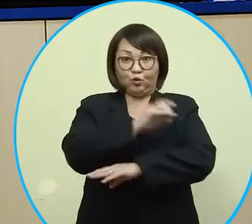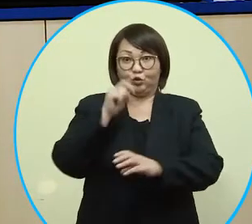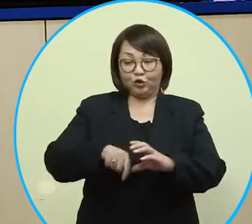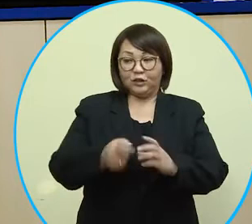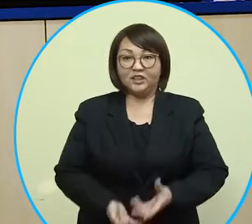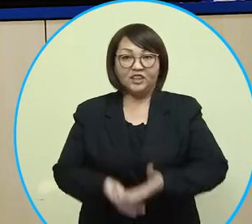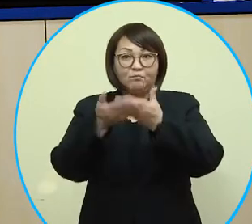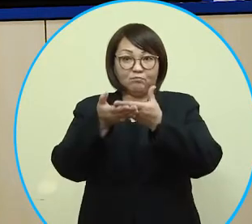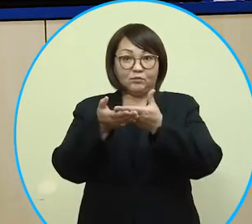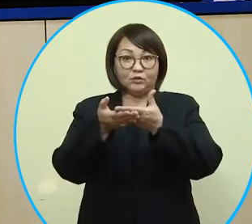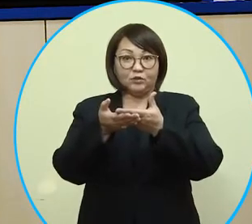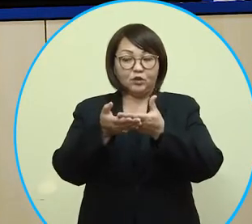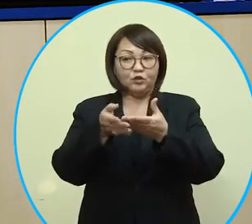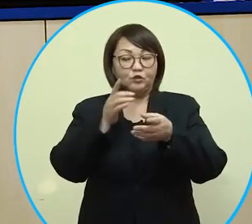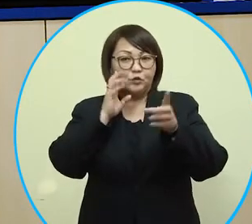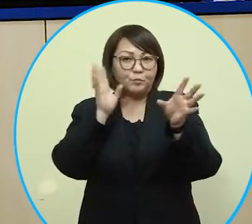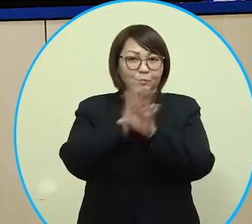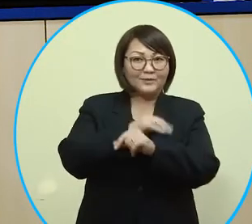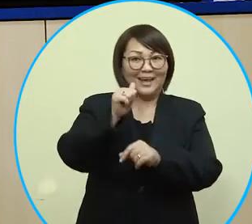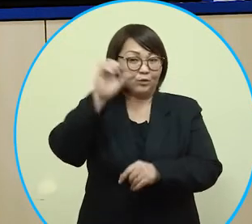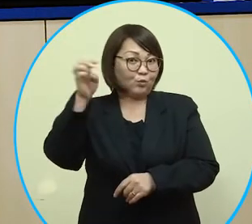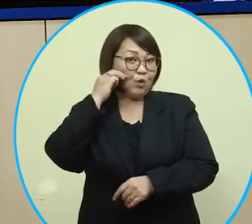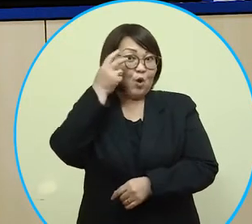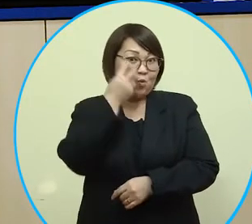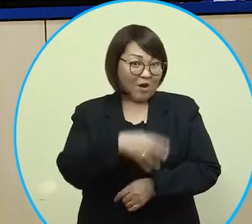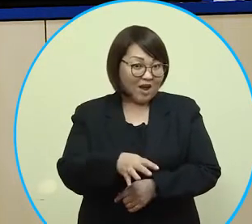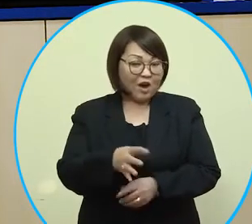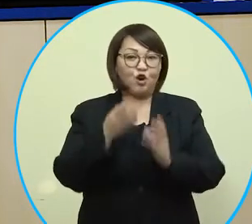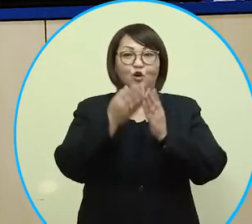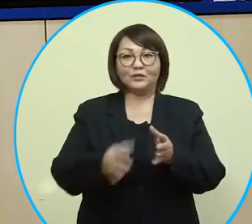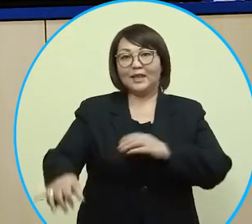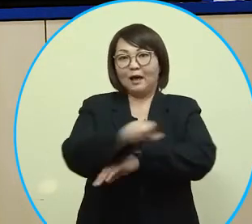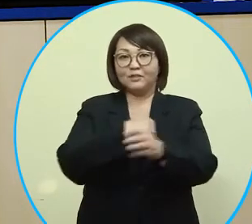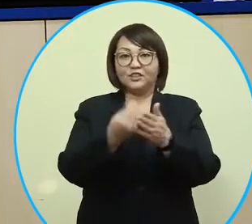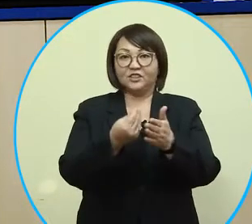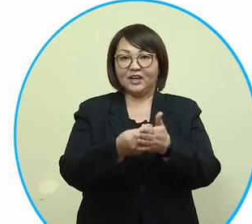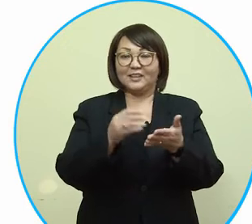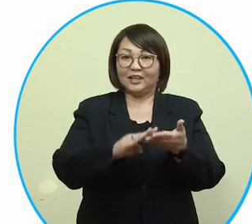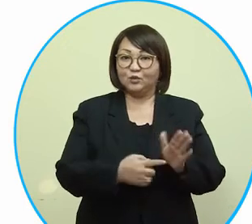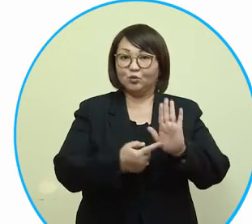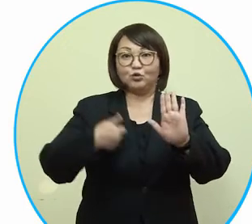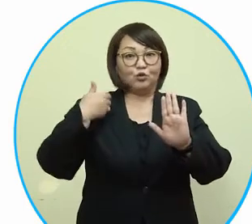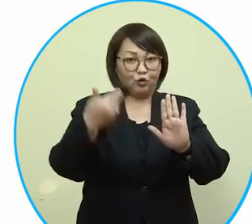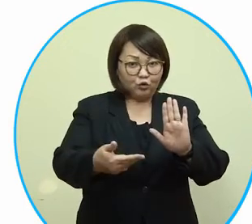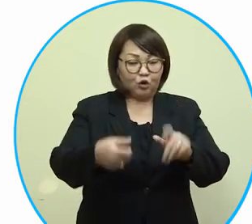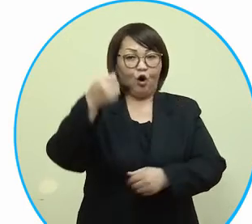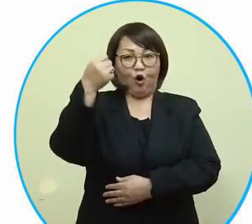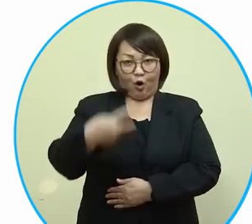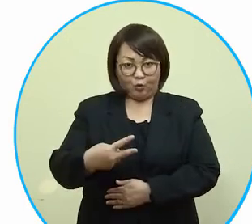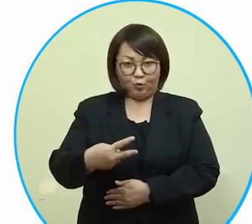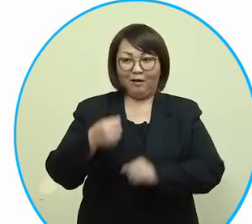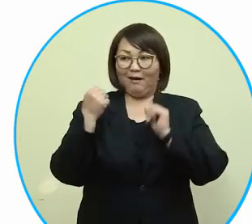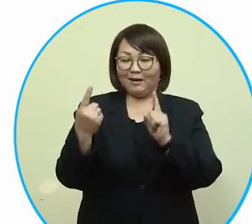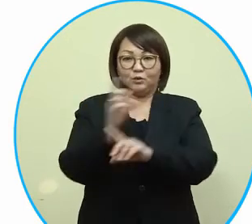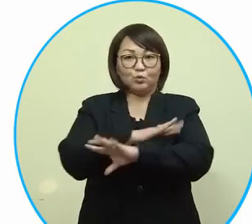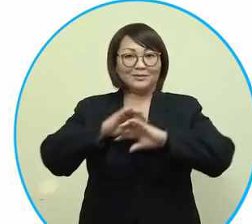СУРГОЛ ДЕЙР ДНРЖЛИЙН ДОХТЛЦАО БУРДУУЛХАИД ЯМАР ОТОО САН ТОРШЛОГ БИВ АЛЛЧГОБАА ТАЛААР ХУВСГИЛ АЯМГИН ЧШИРАТАЙ ТАБУХН ТАНЛЦАН